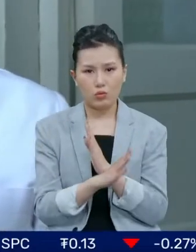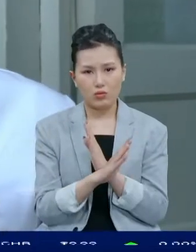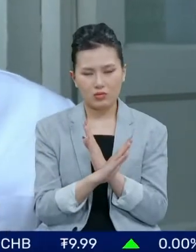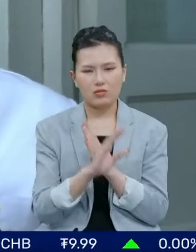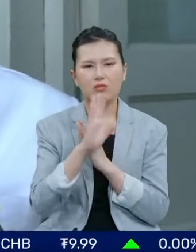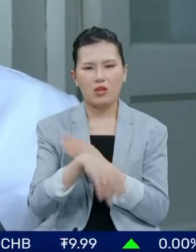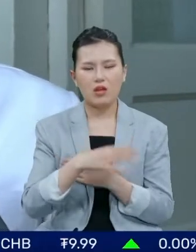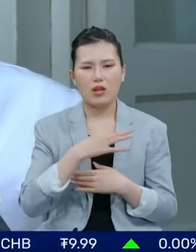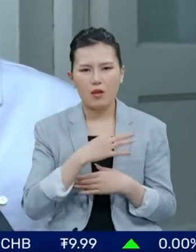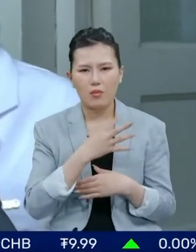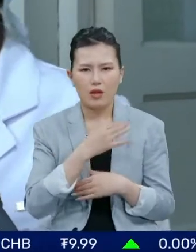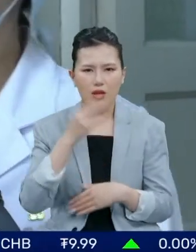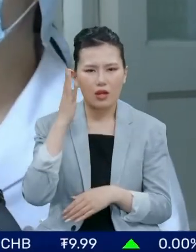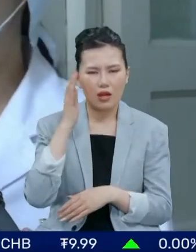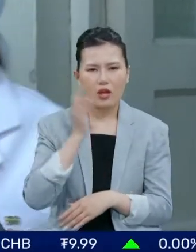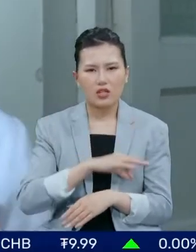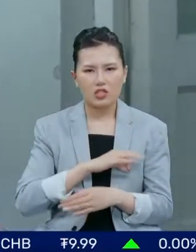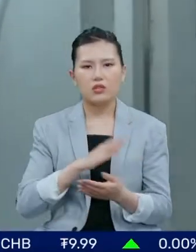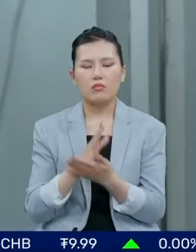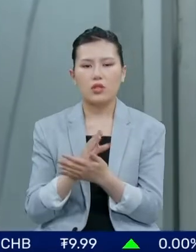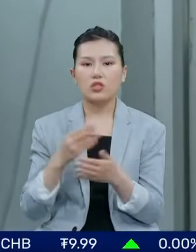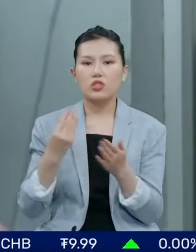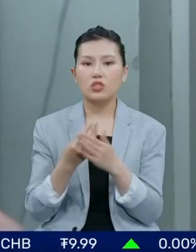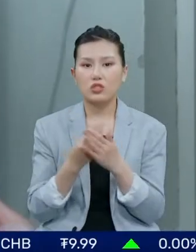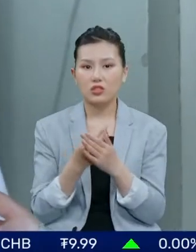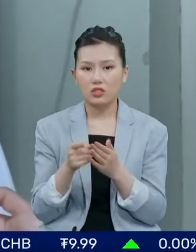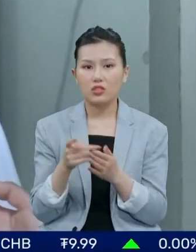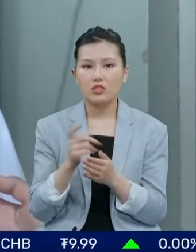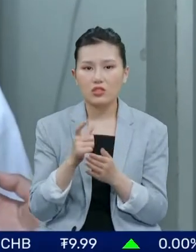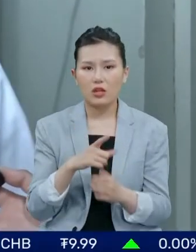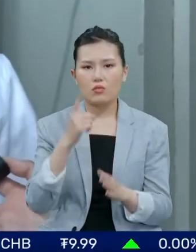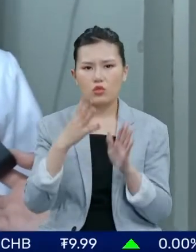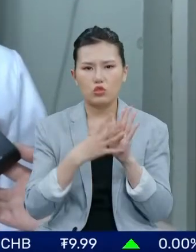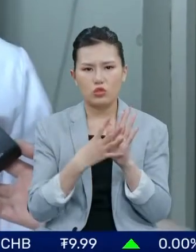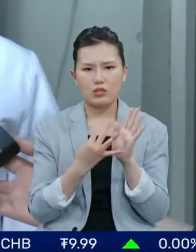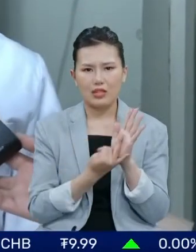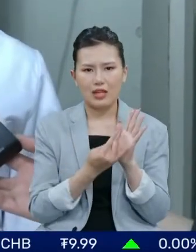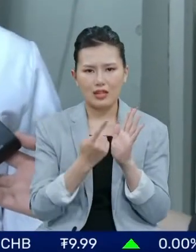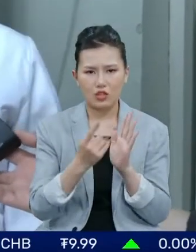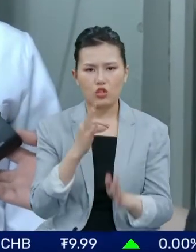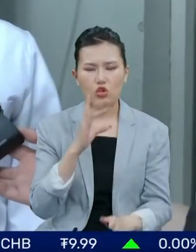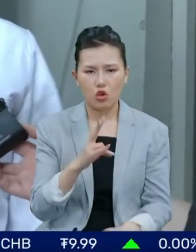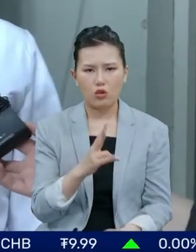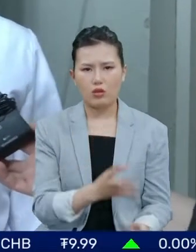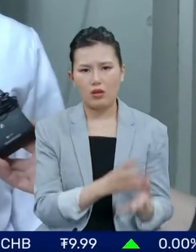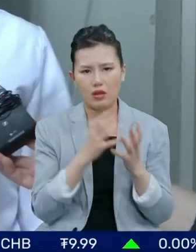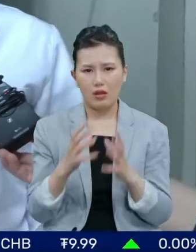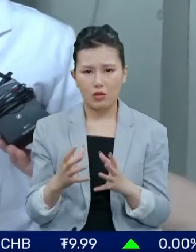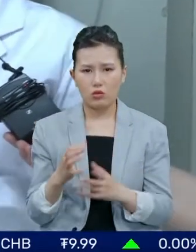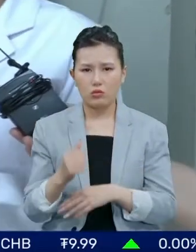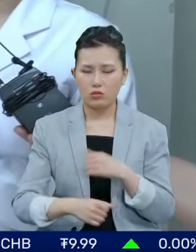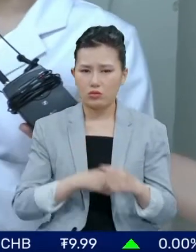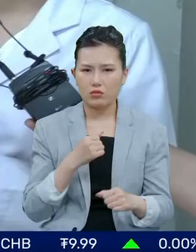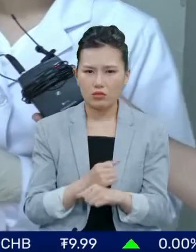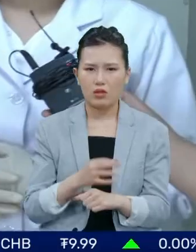энийг ажиллуулаад ашиглал явж байгаа. За жишээ нь гэхэд энэ болохоор хагас 70-ны онд ашигланд орсон термостат. Одоо энийг бид нар боломжоор ашиглалаа юм.